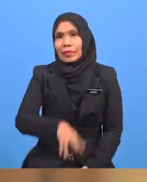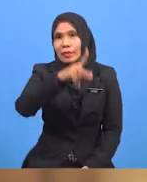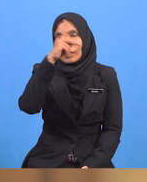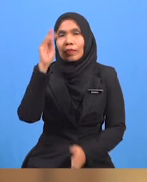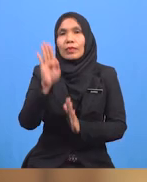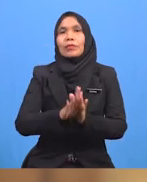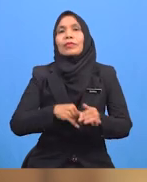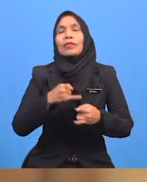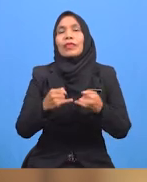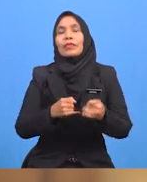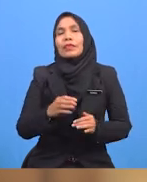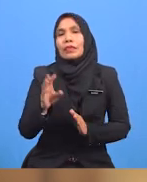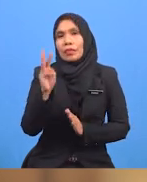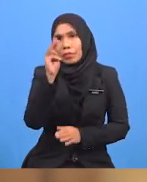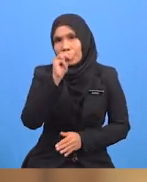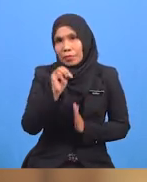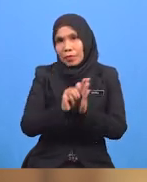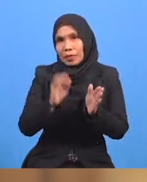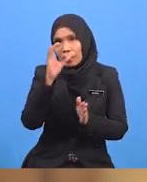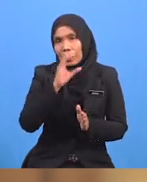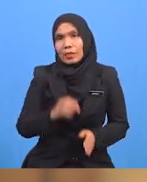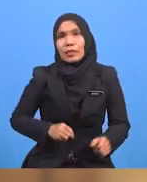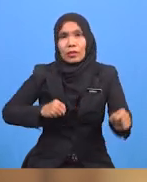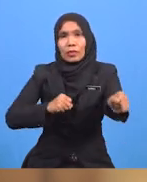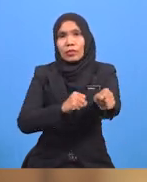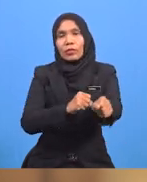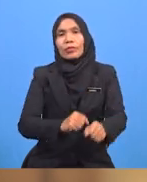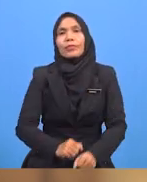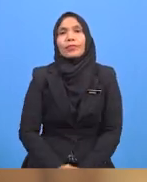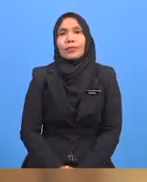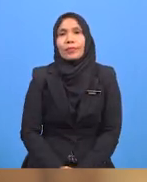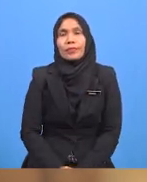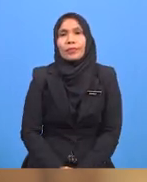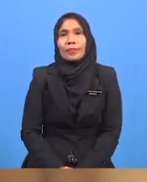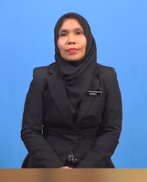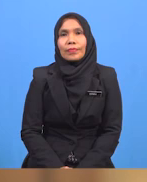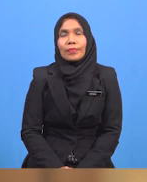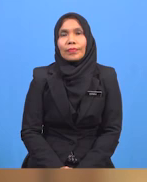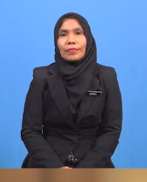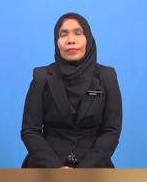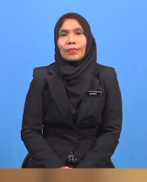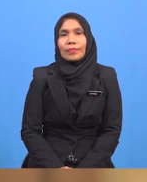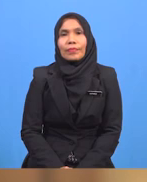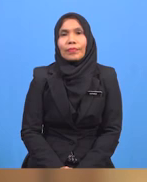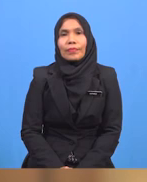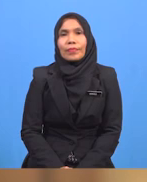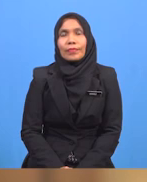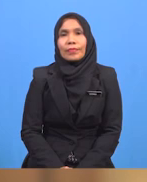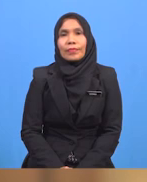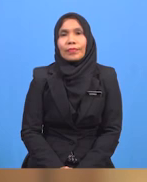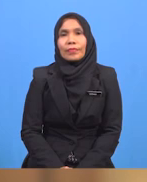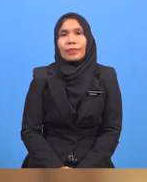karena percaya mencari sudut by Kini kita boleh mencari luas segitiga EBC